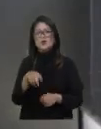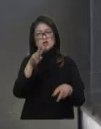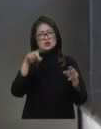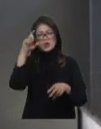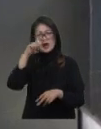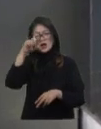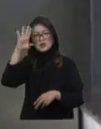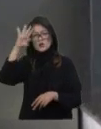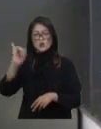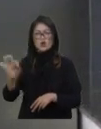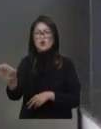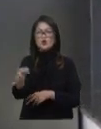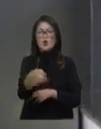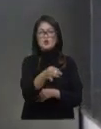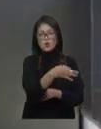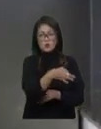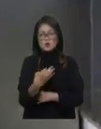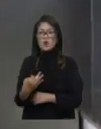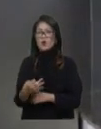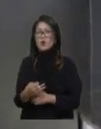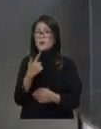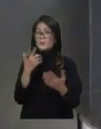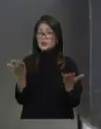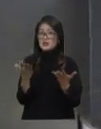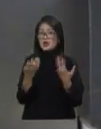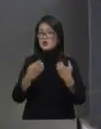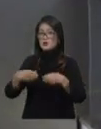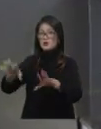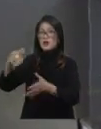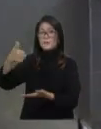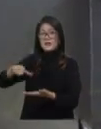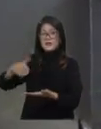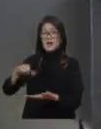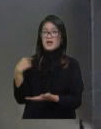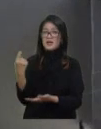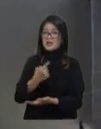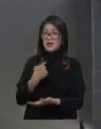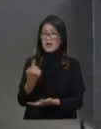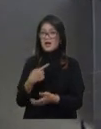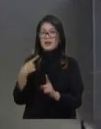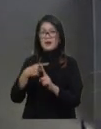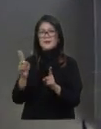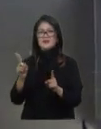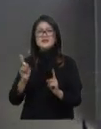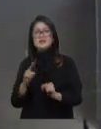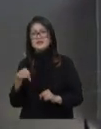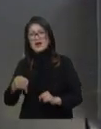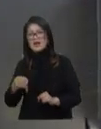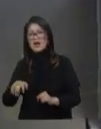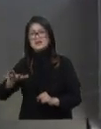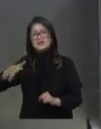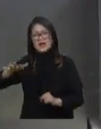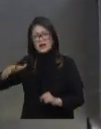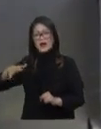Harganya minyak kita semua, karena itu paling murah. Sebelum ada embel-embel, kalau sudah embel-embel mereka mikirnya sudah mahal kan